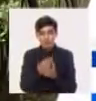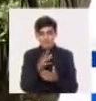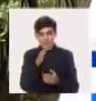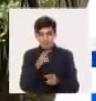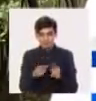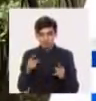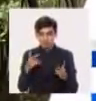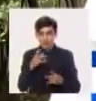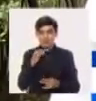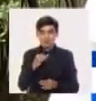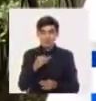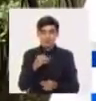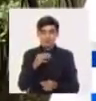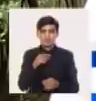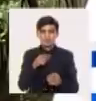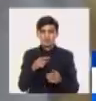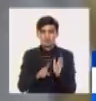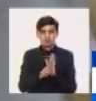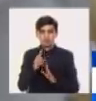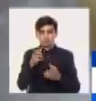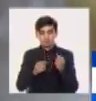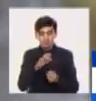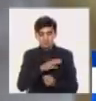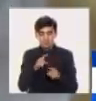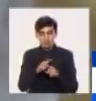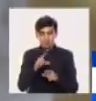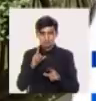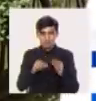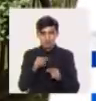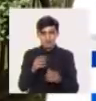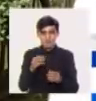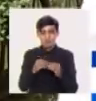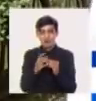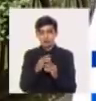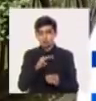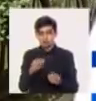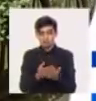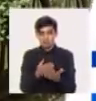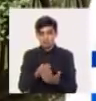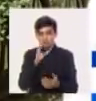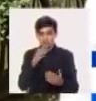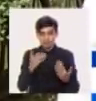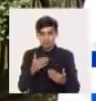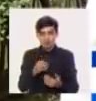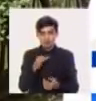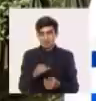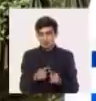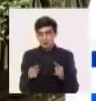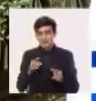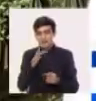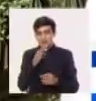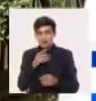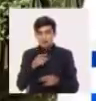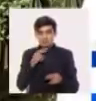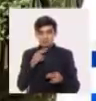Саумал деген ол алғашқы сауылғаннан кейін 15 минутта ғана саумал болады. Өкпе қабынуына қарсы әсері ең